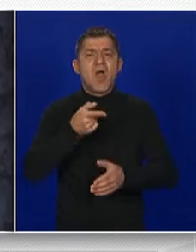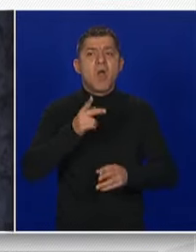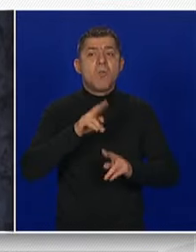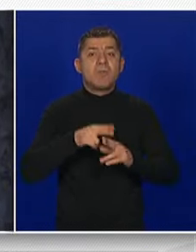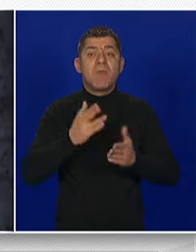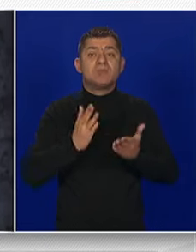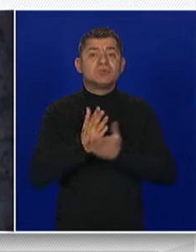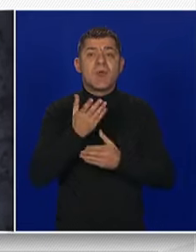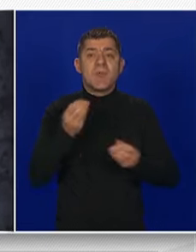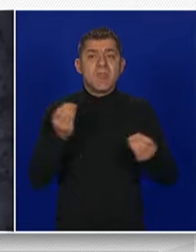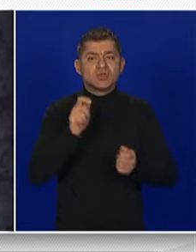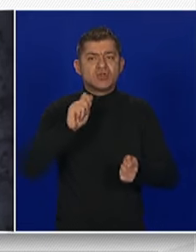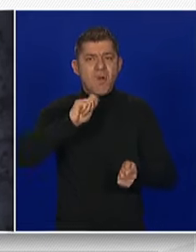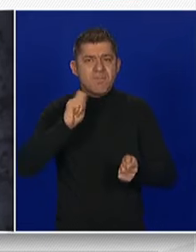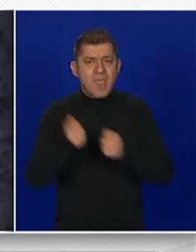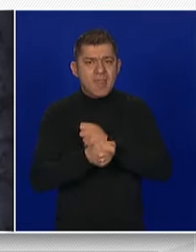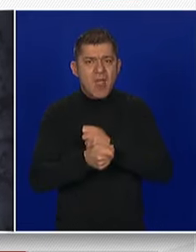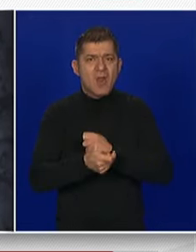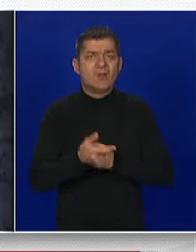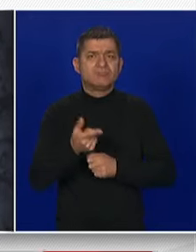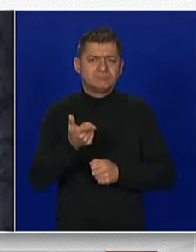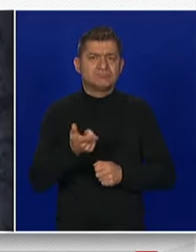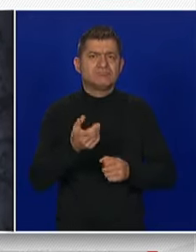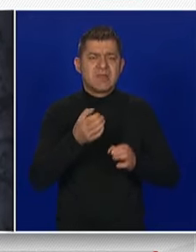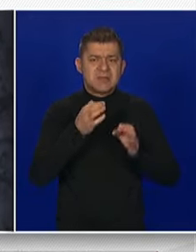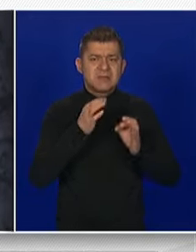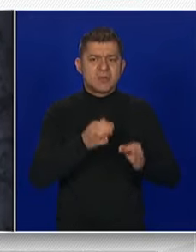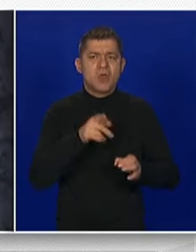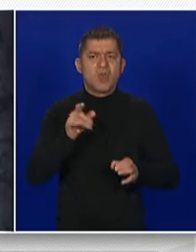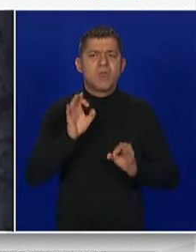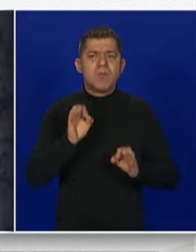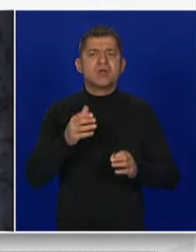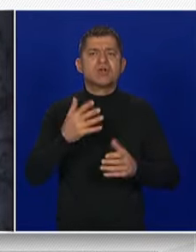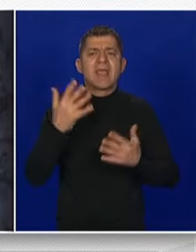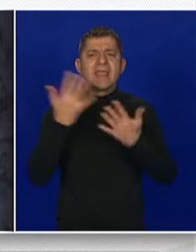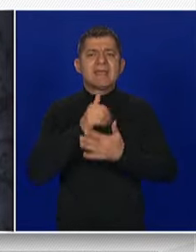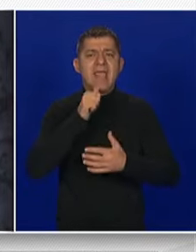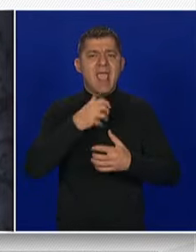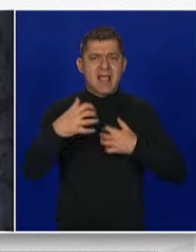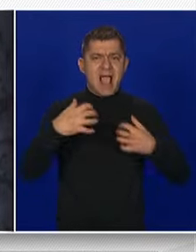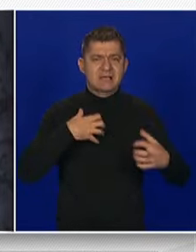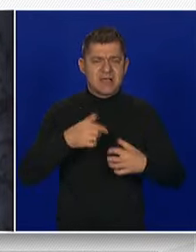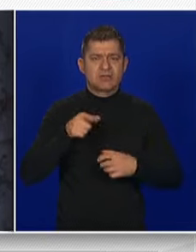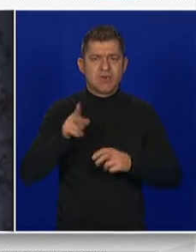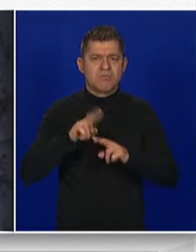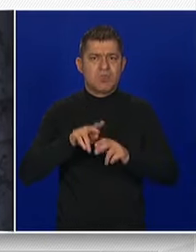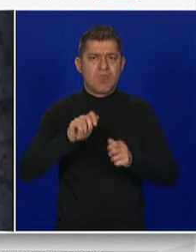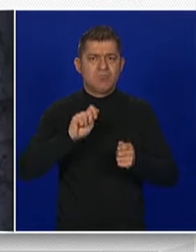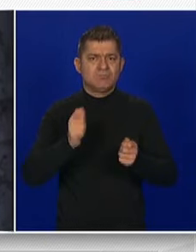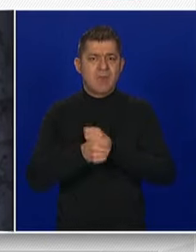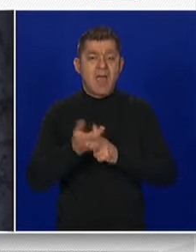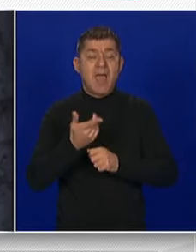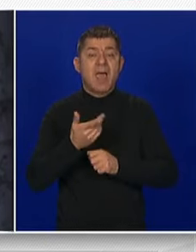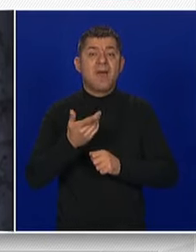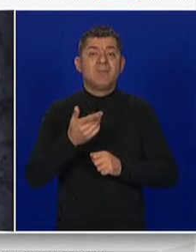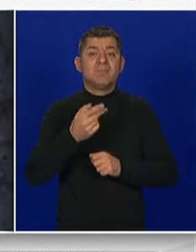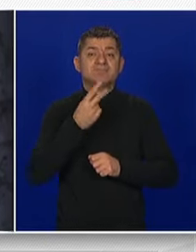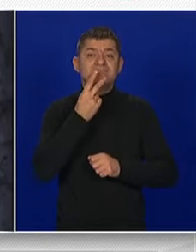mijenjalo, sigurno je da bi se to odnosilo na kina i kazališta, a manje ili ne